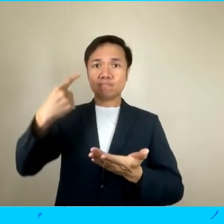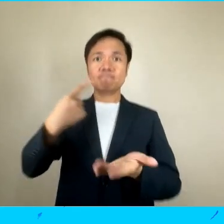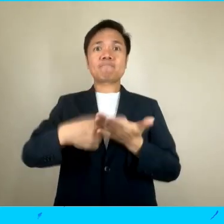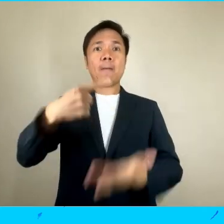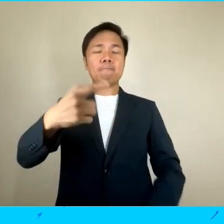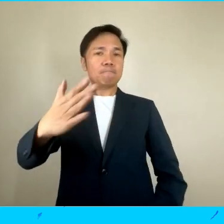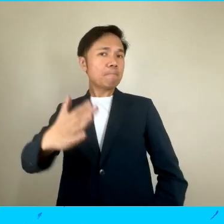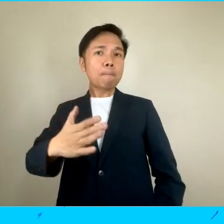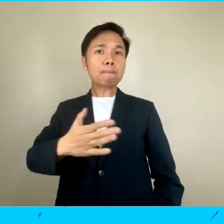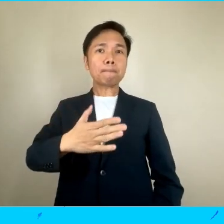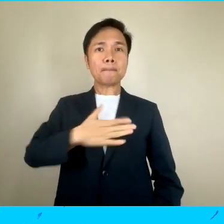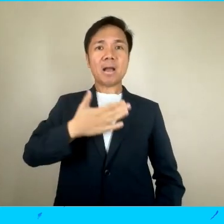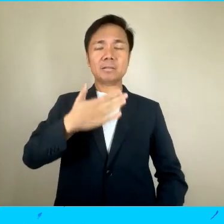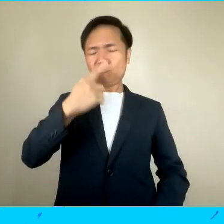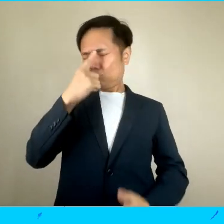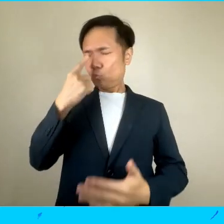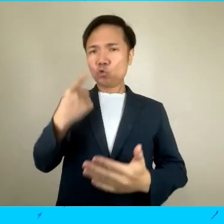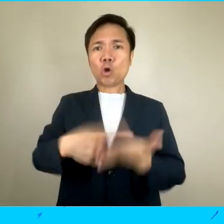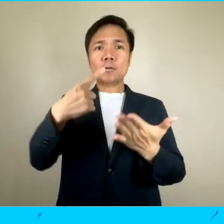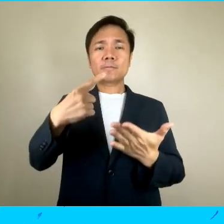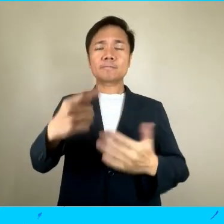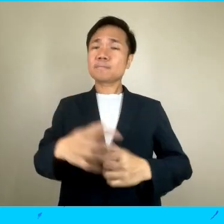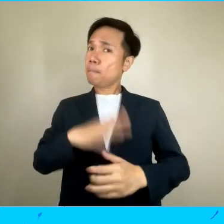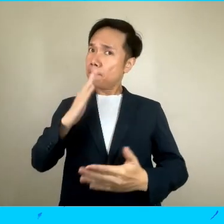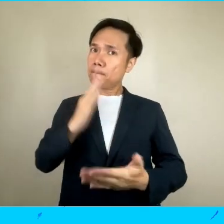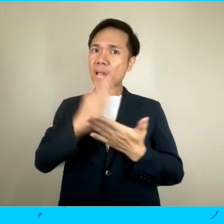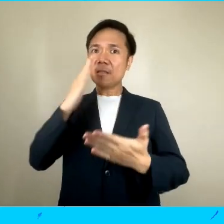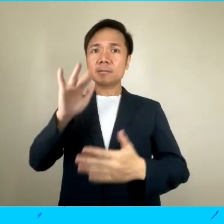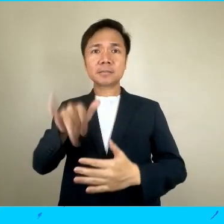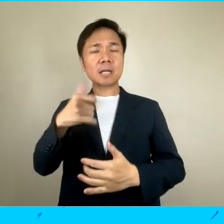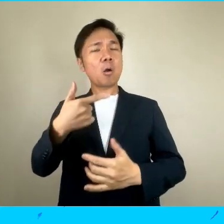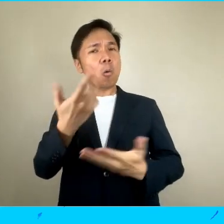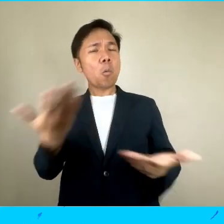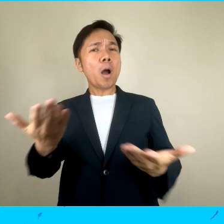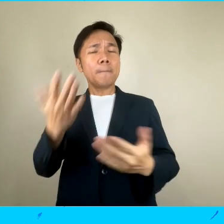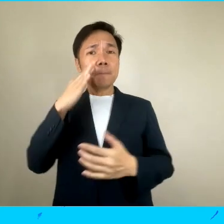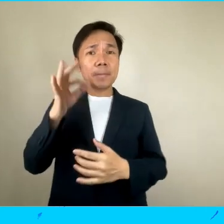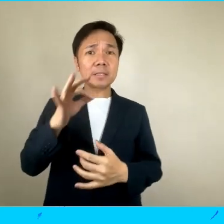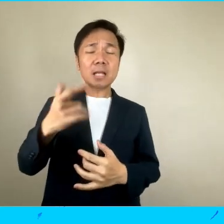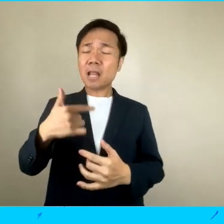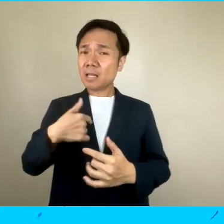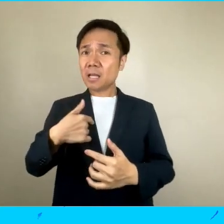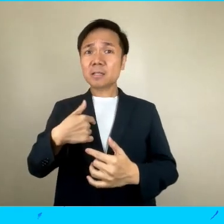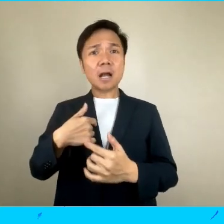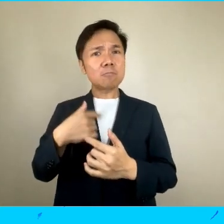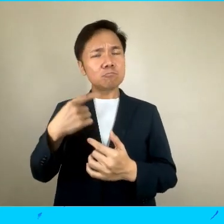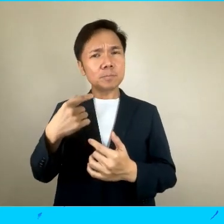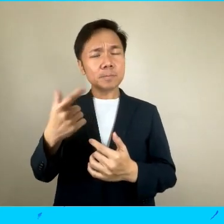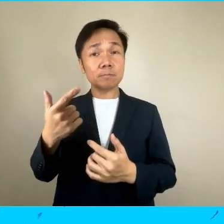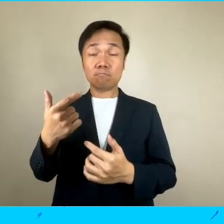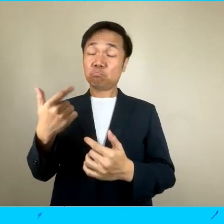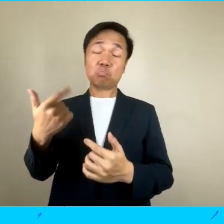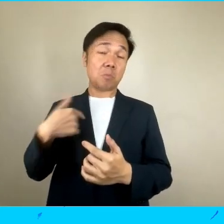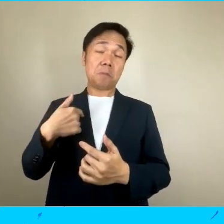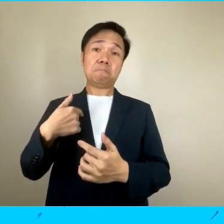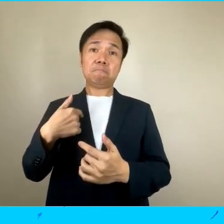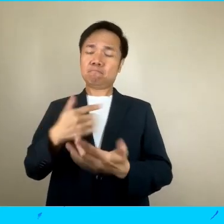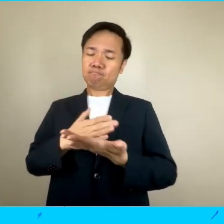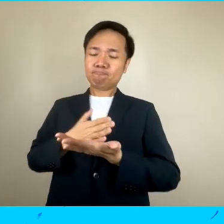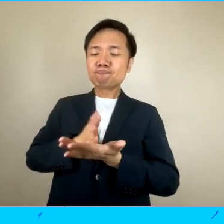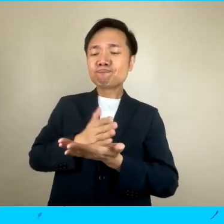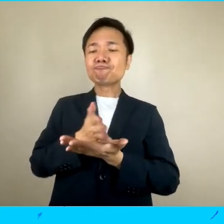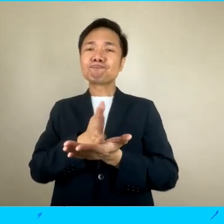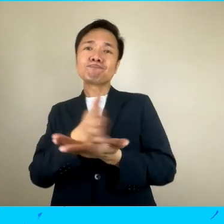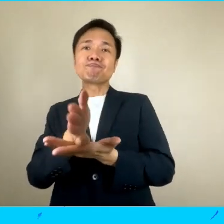l'agence a joué un rôle important en ce qui concerne les choix et pour faire des actions pour